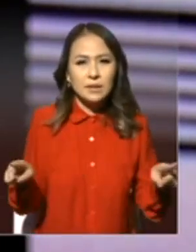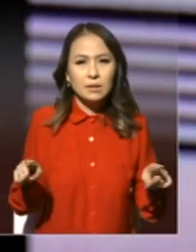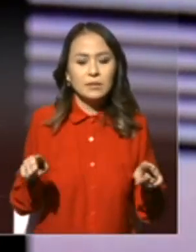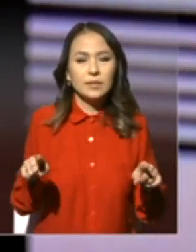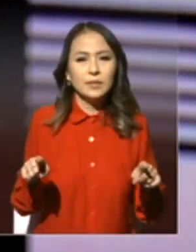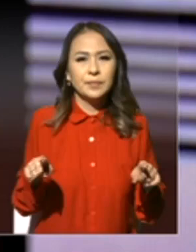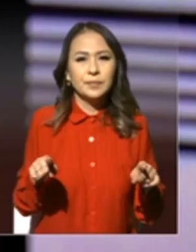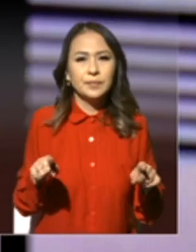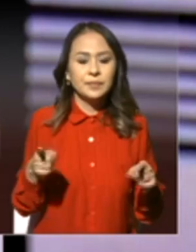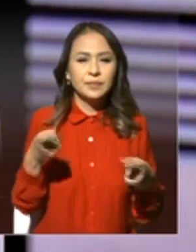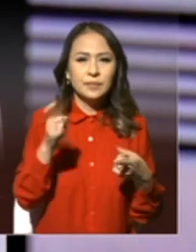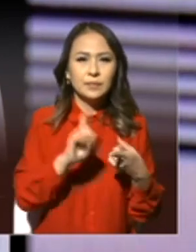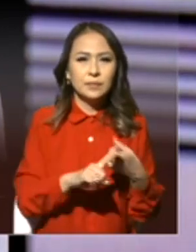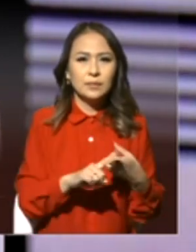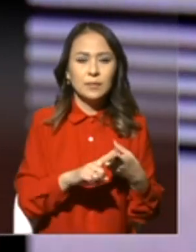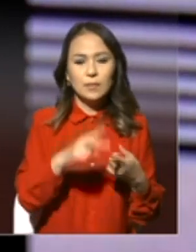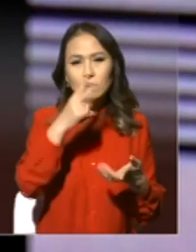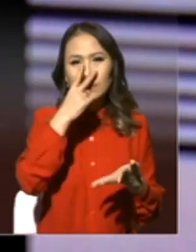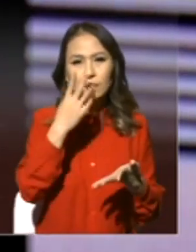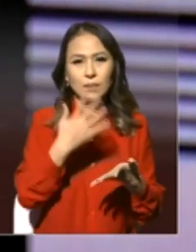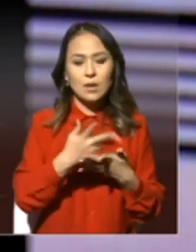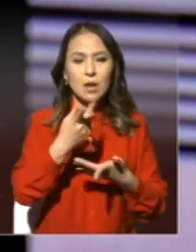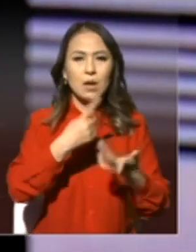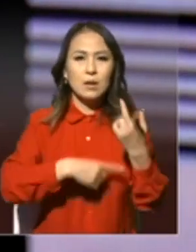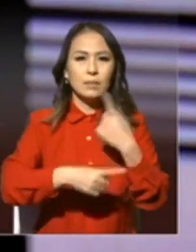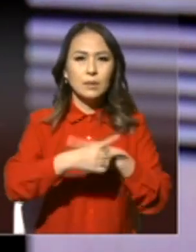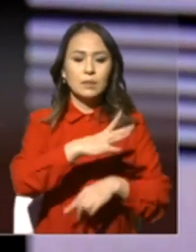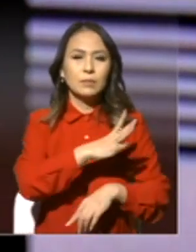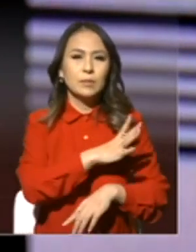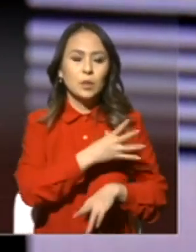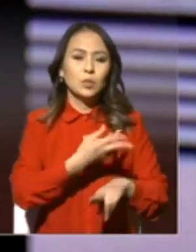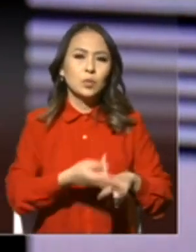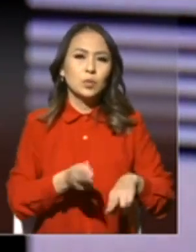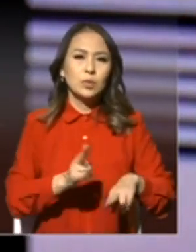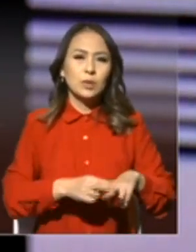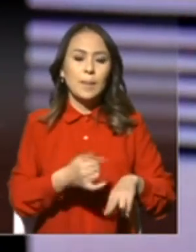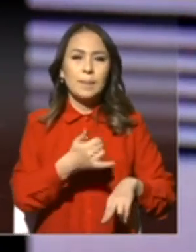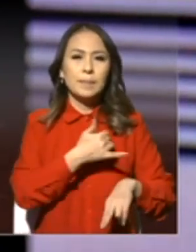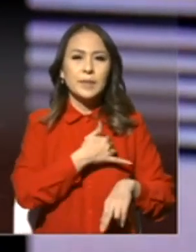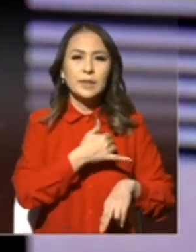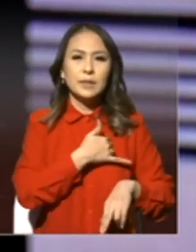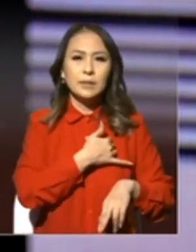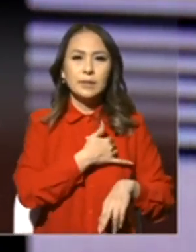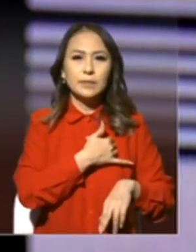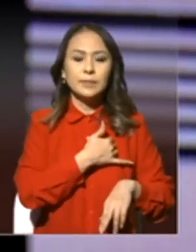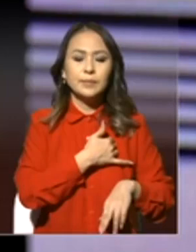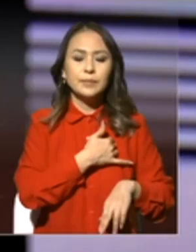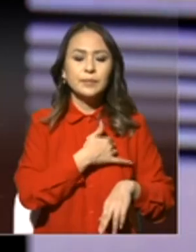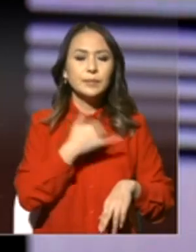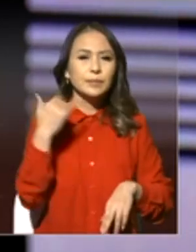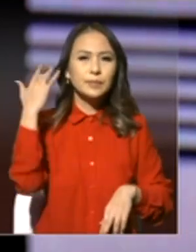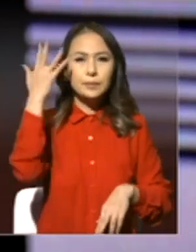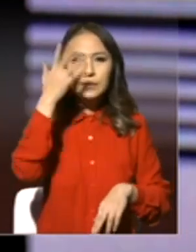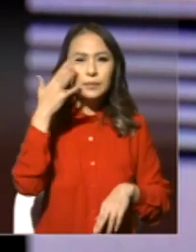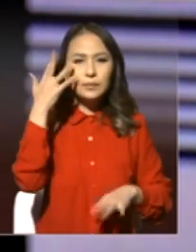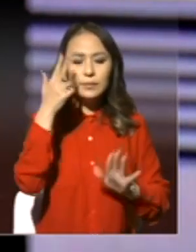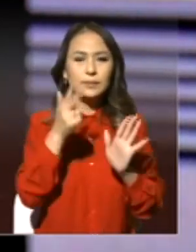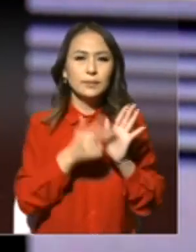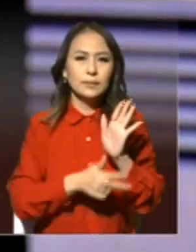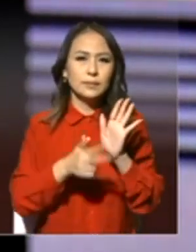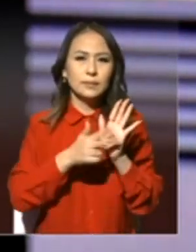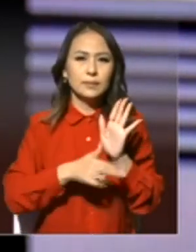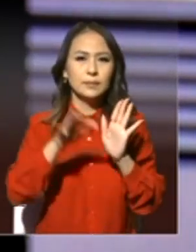жаңағы жағдайға байланысты бұл көрсеткіштер қайта қаралды. Сондықтан жаңағы біздің негізгі мақсатымыз